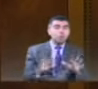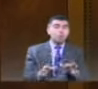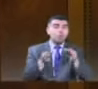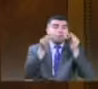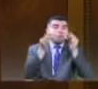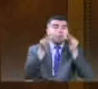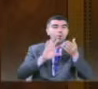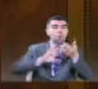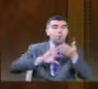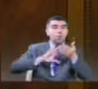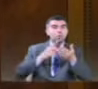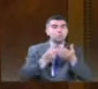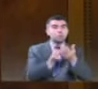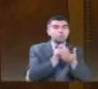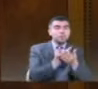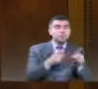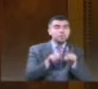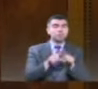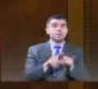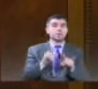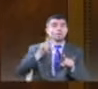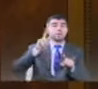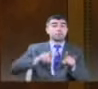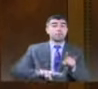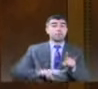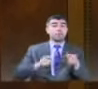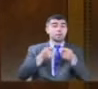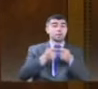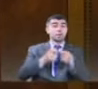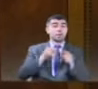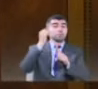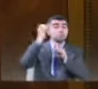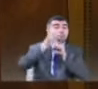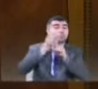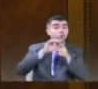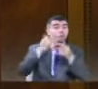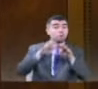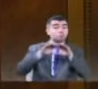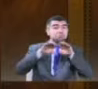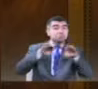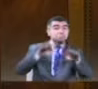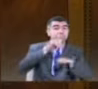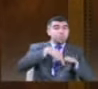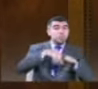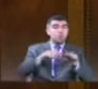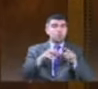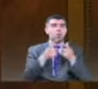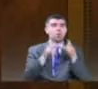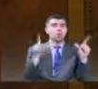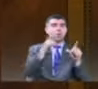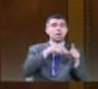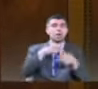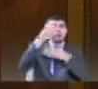منها، والغاية في تقديرنا يجب أن تنصب على تحسين استقلالية قراراتنا الاستقلالية